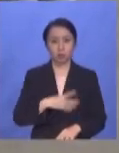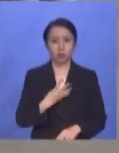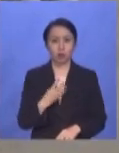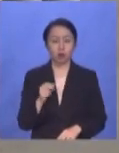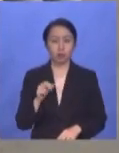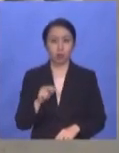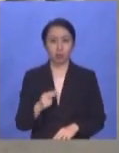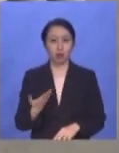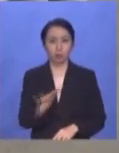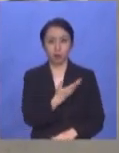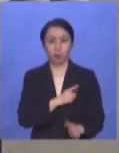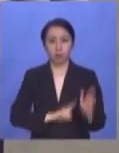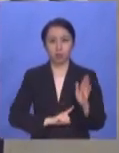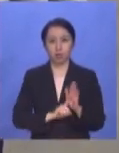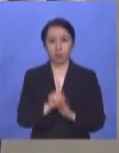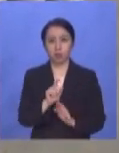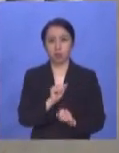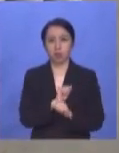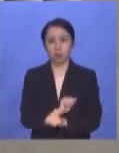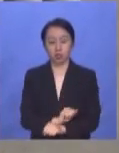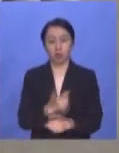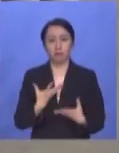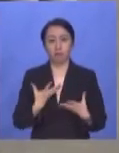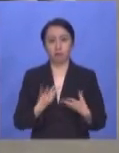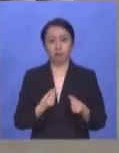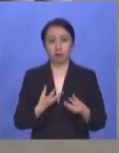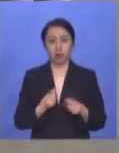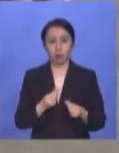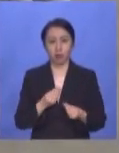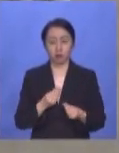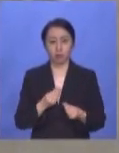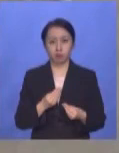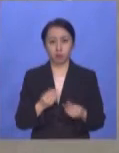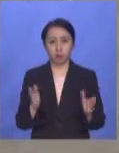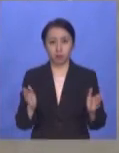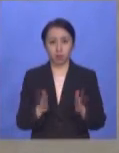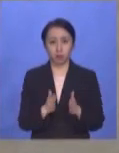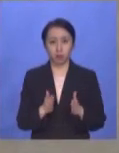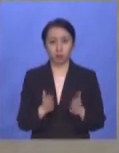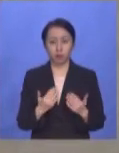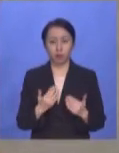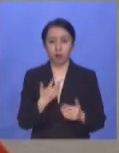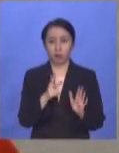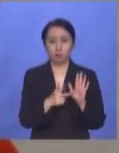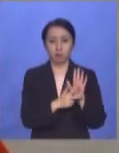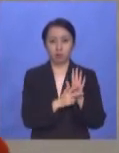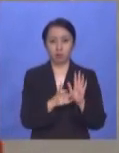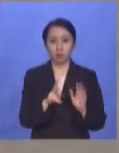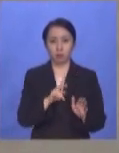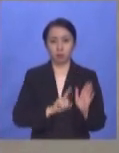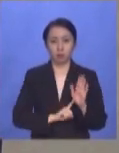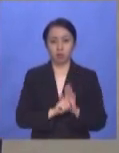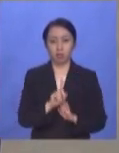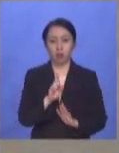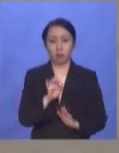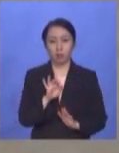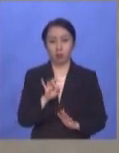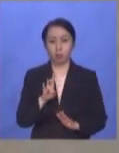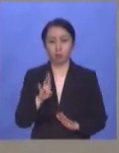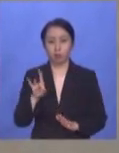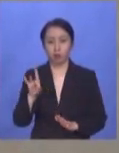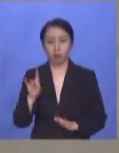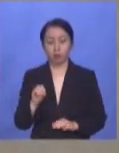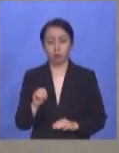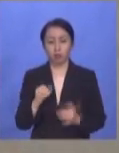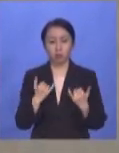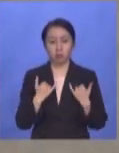апреля мы начали задержание влаги с короткими перерывами. 8 мая зашли на бобовые.